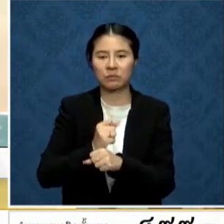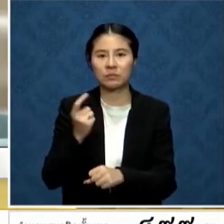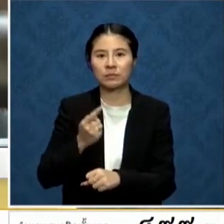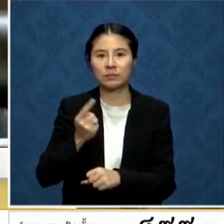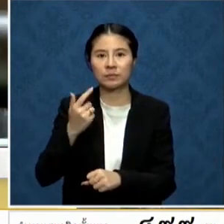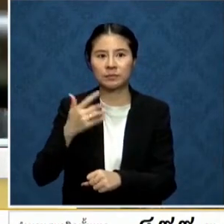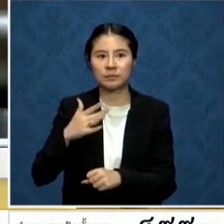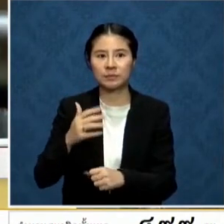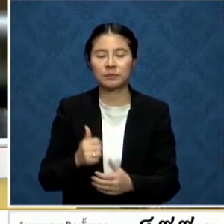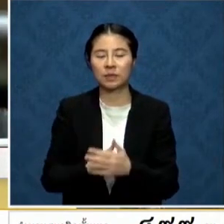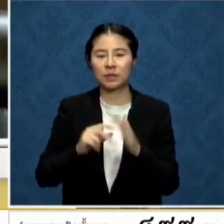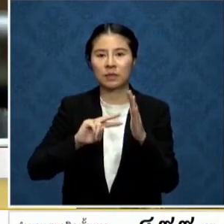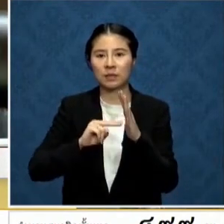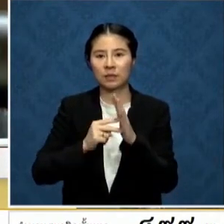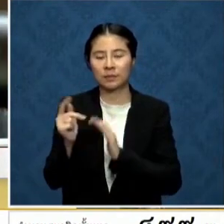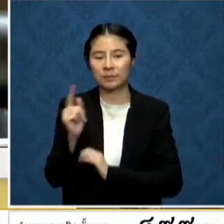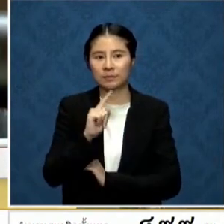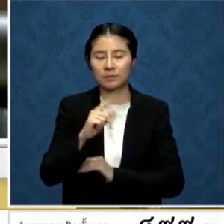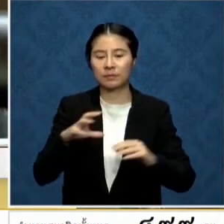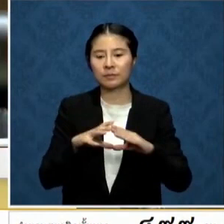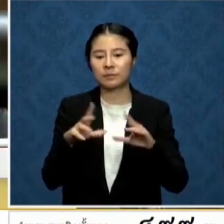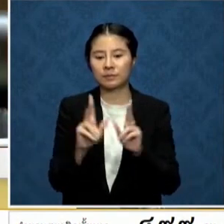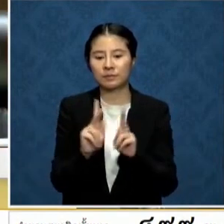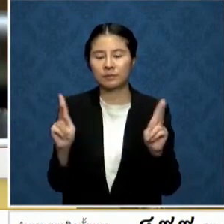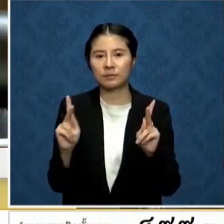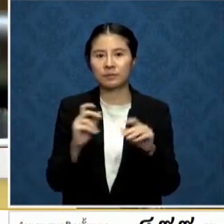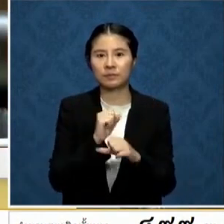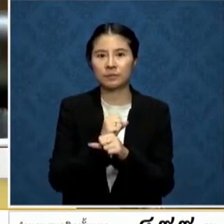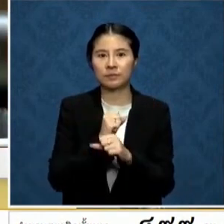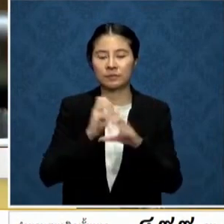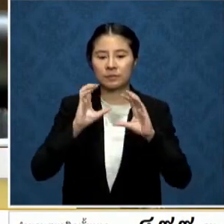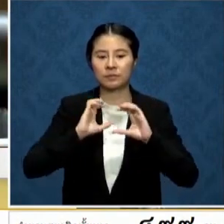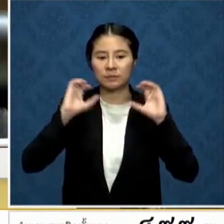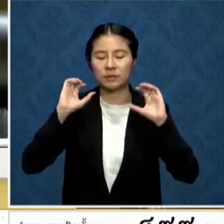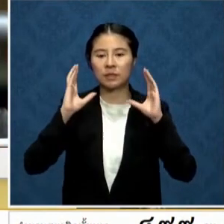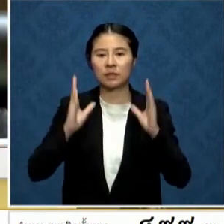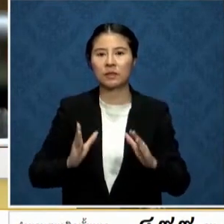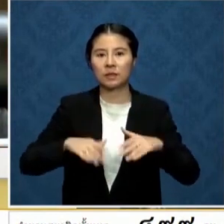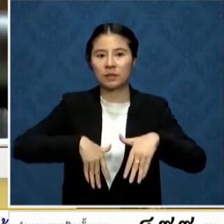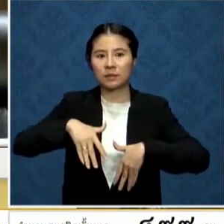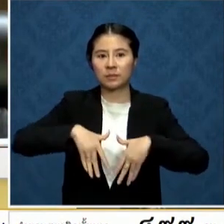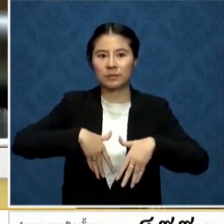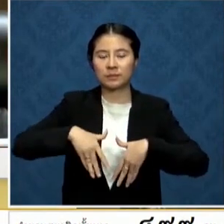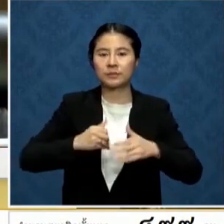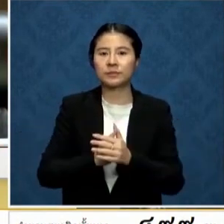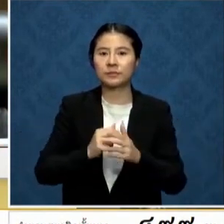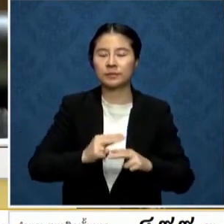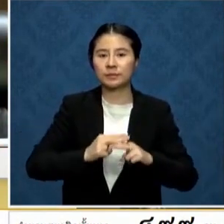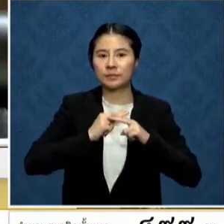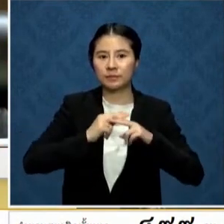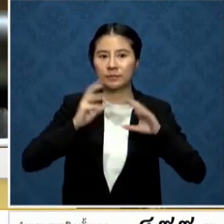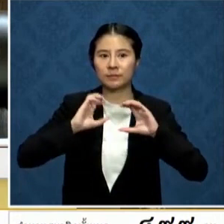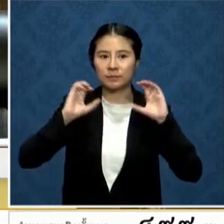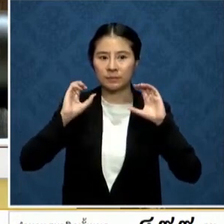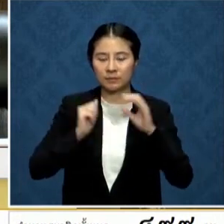ได้เพราะส่วนใหญ่กรรมาธิการเนี่ยมันเป็นข้อพิพากษระหว่างรัฐกับประชาชนเอกชนกับรัฐ